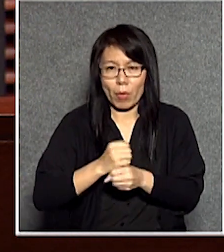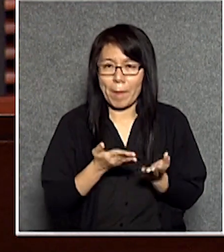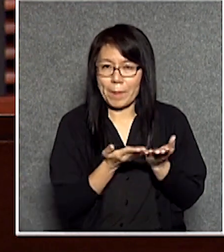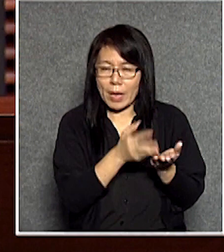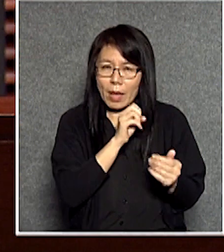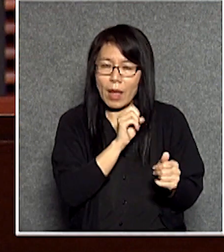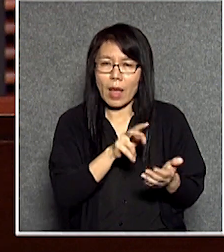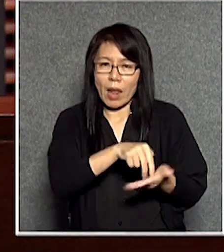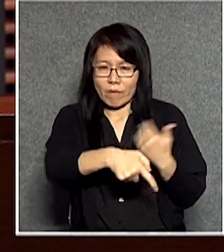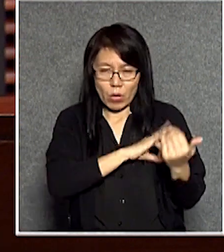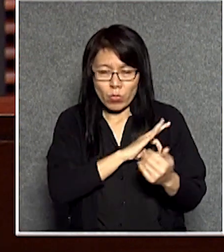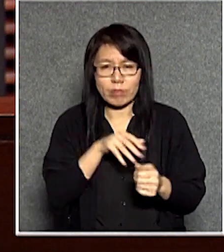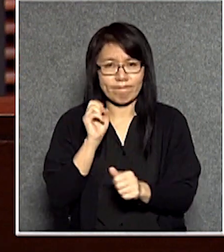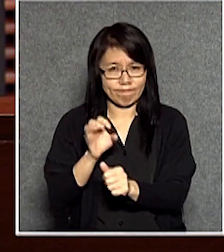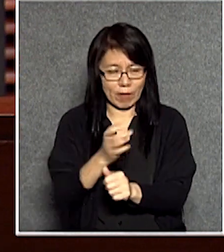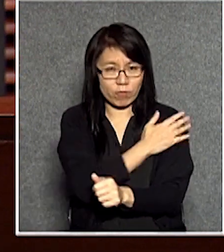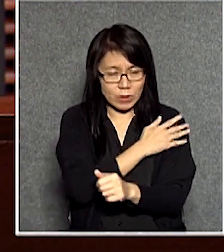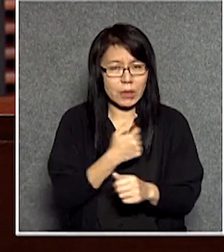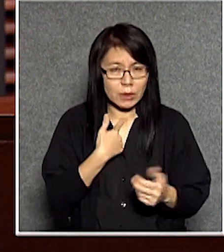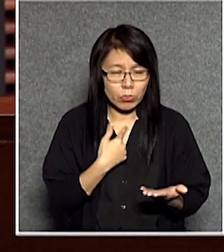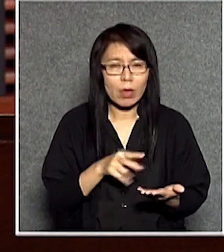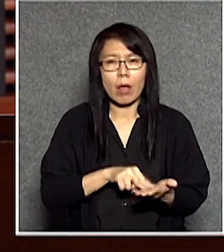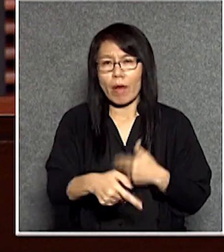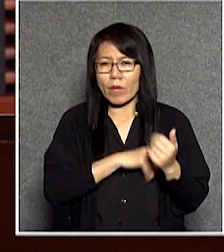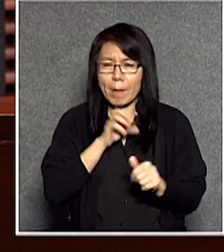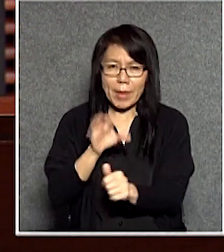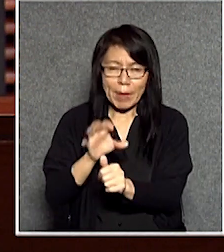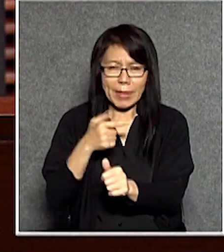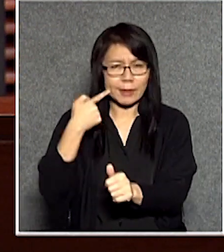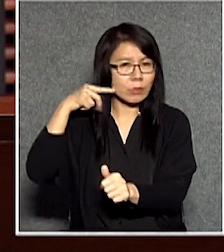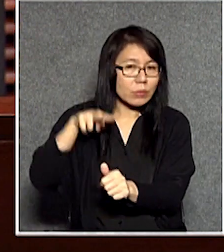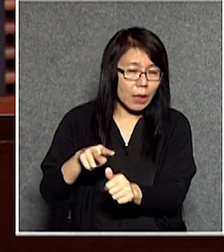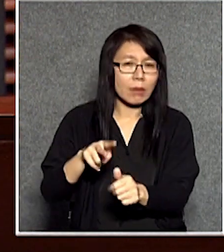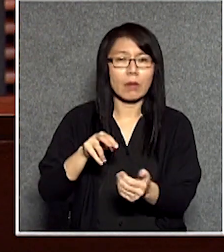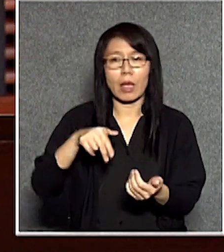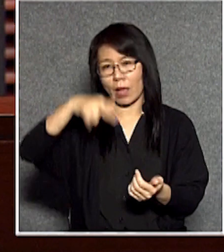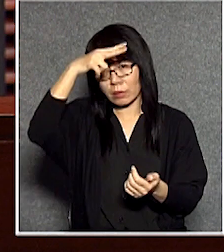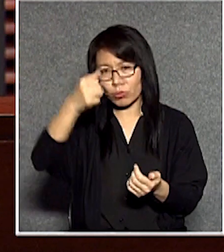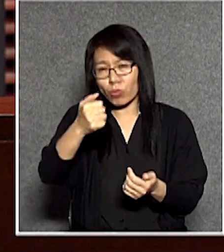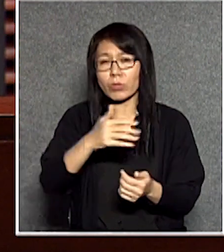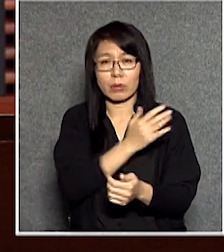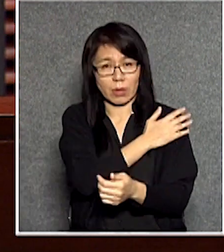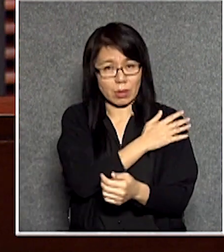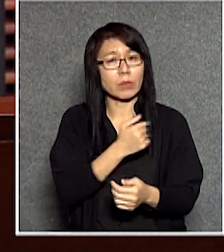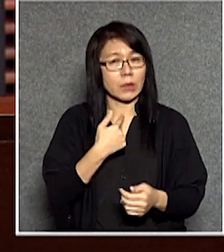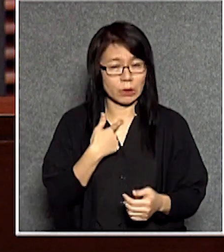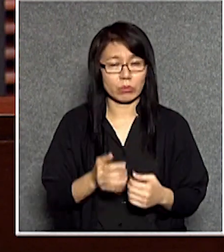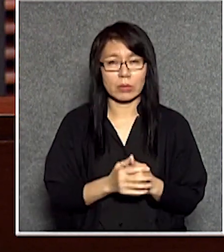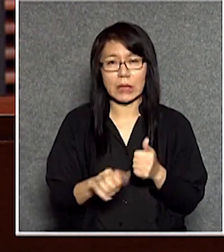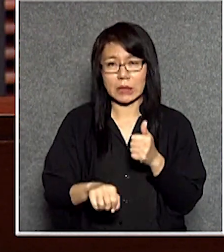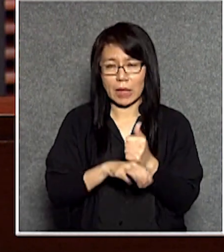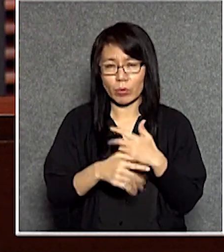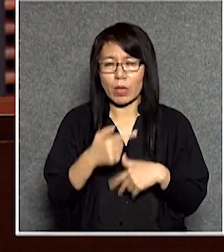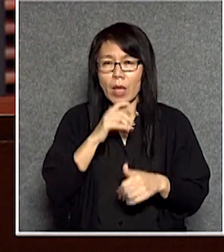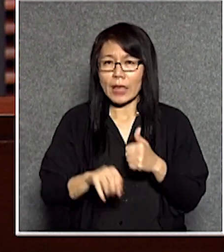責。本來接受立法機關的質詢和監督，就是行政長官的基本責任之一。香港基